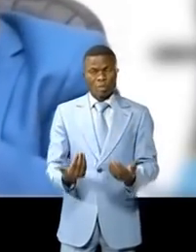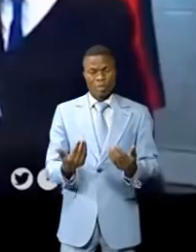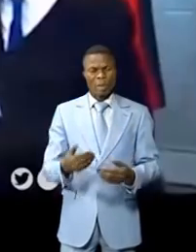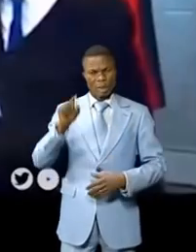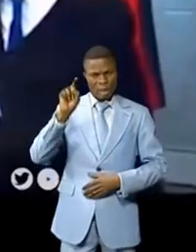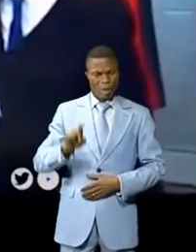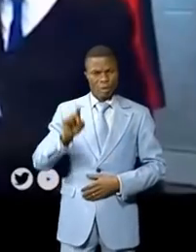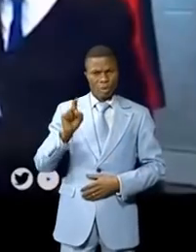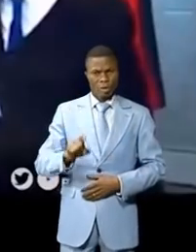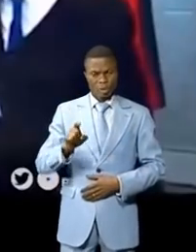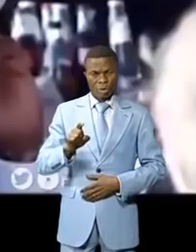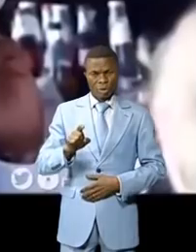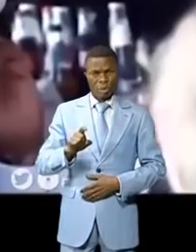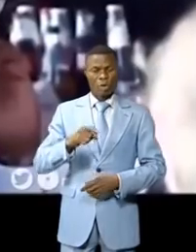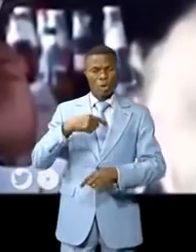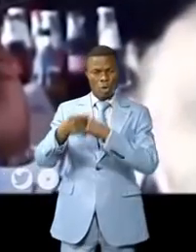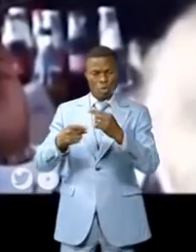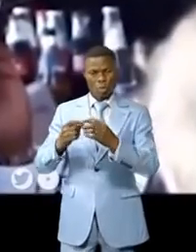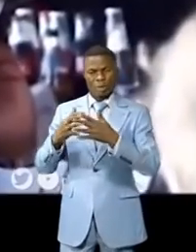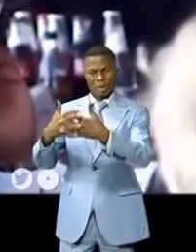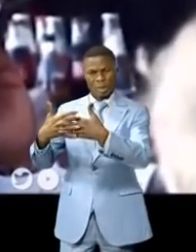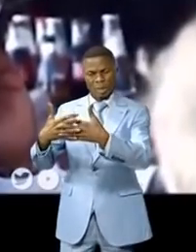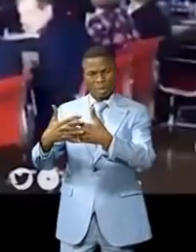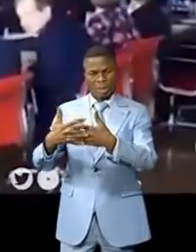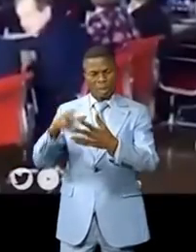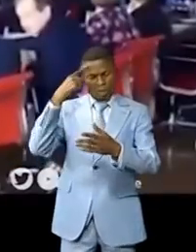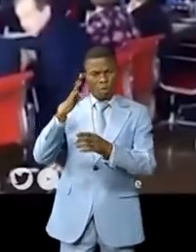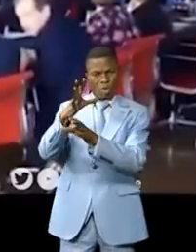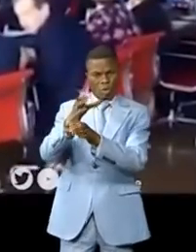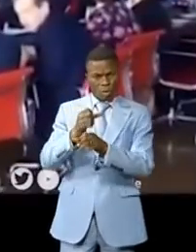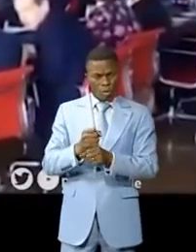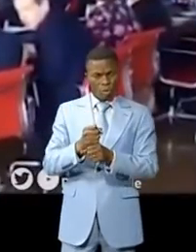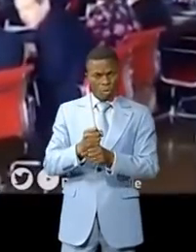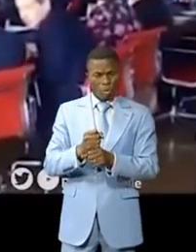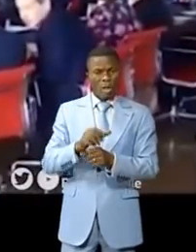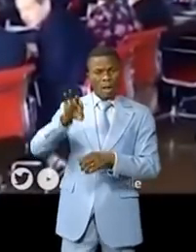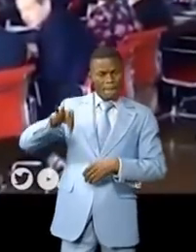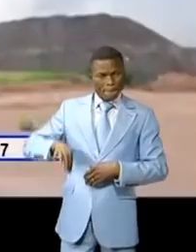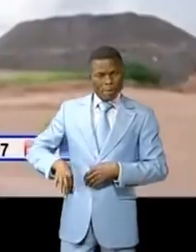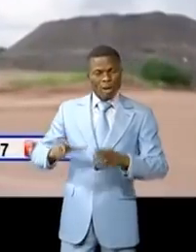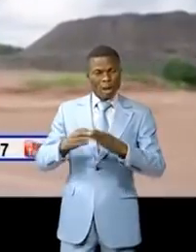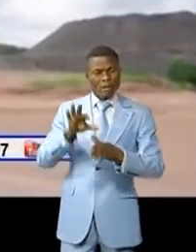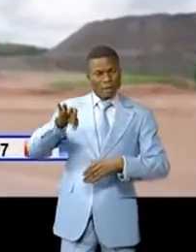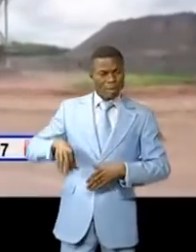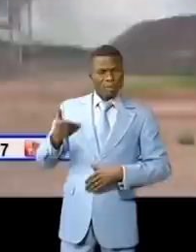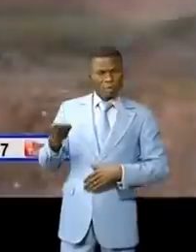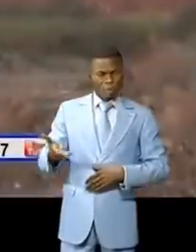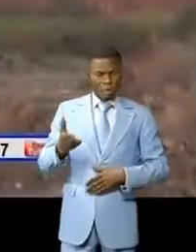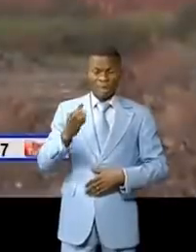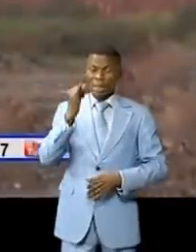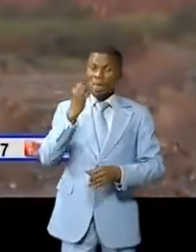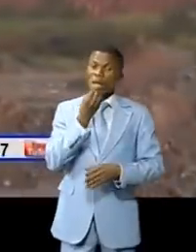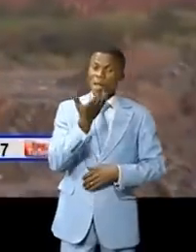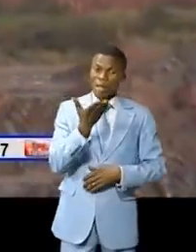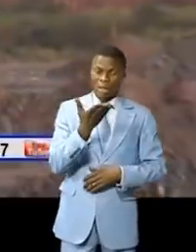faut passer par le partenariat pour recevoir ses capitaux. Et avec ces capitaux, s'il y a